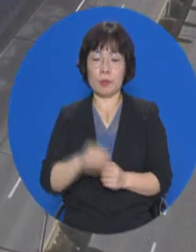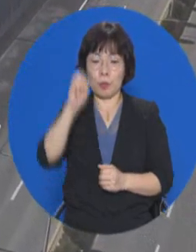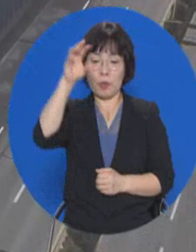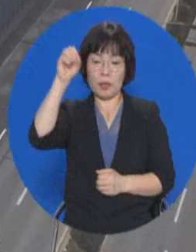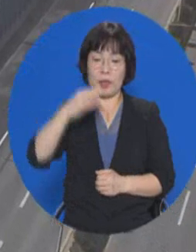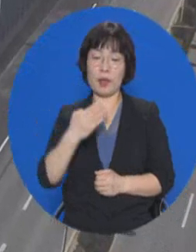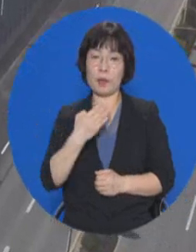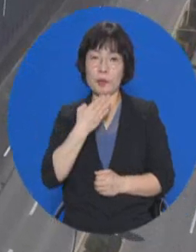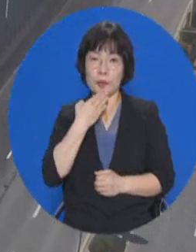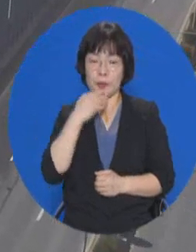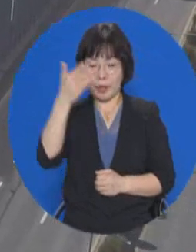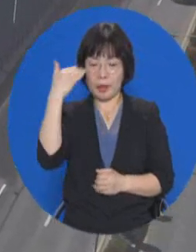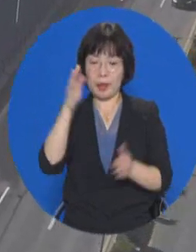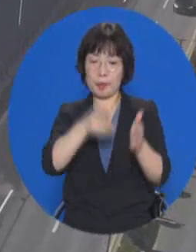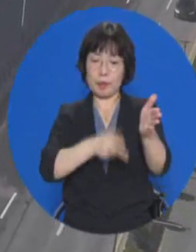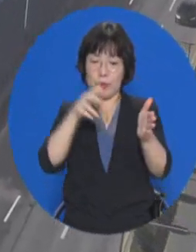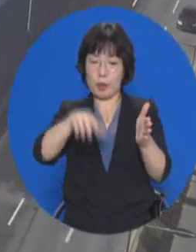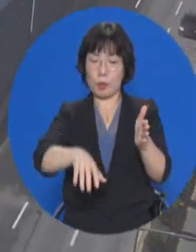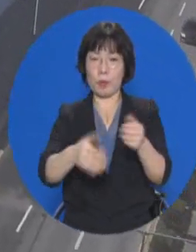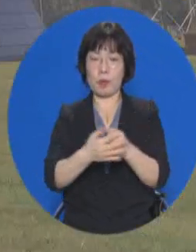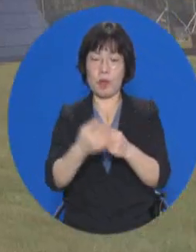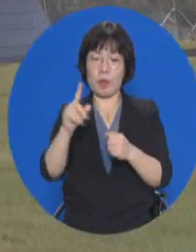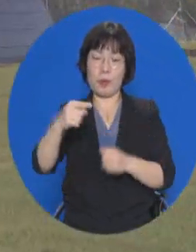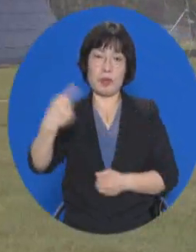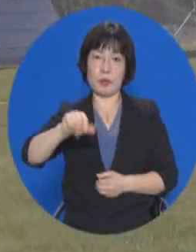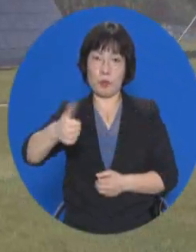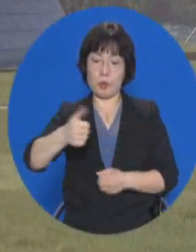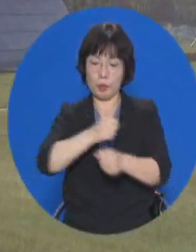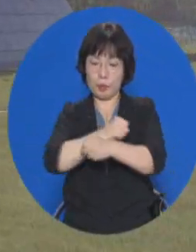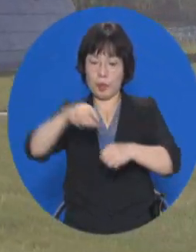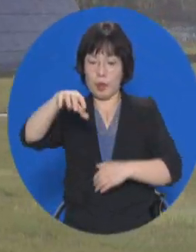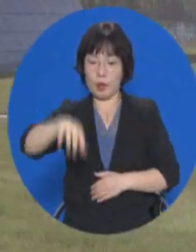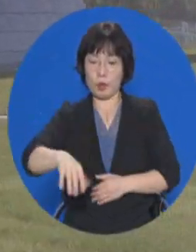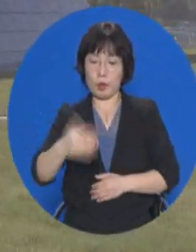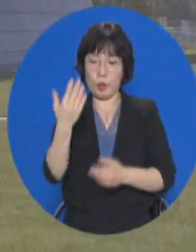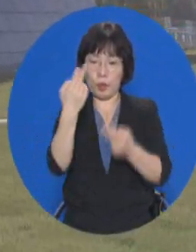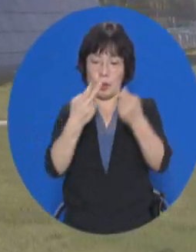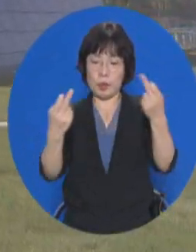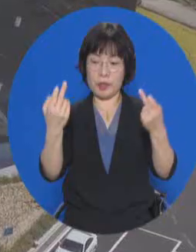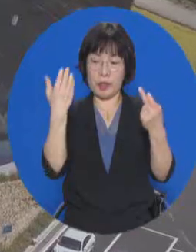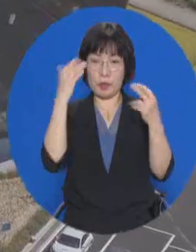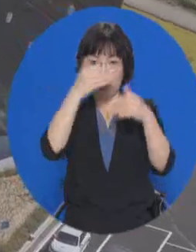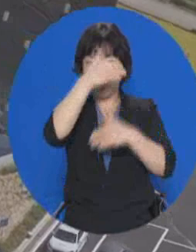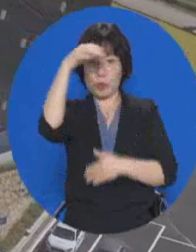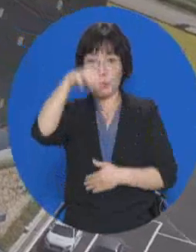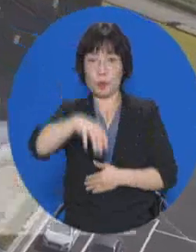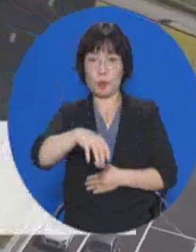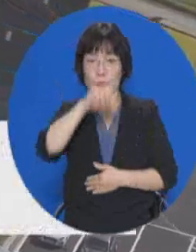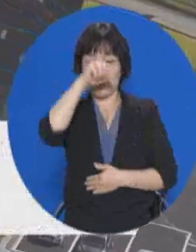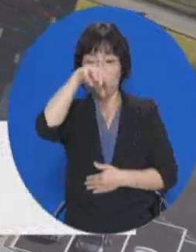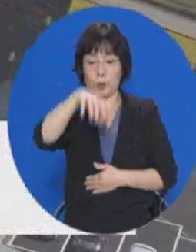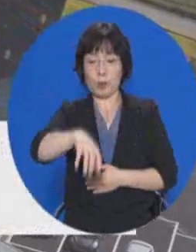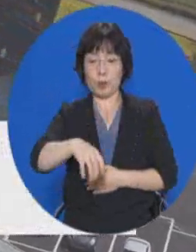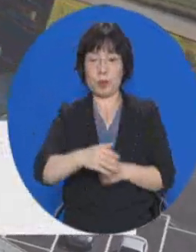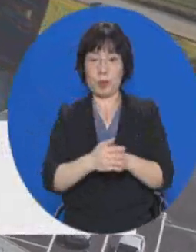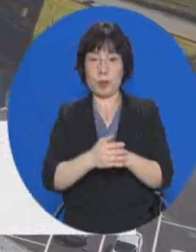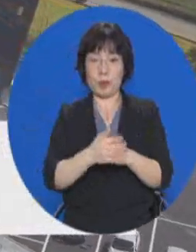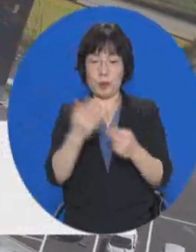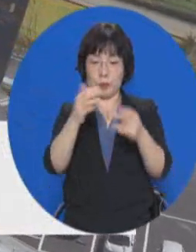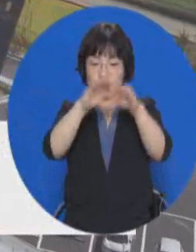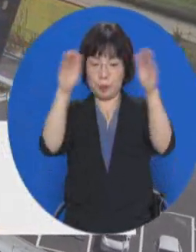광양시 광양읍 국광양역사 11,500제곱미터 부지에 주변 자연과 조화를 이루고 있는 전남 도립미술관이